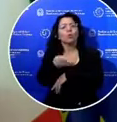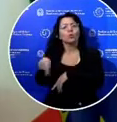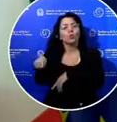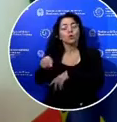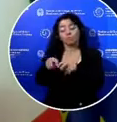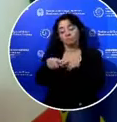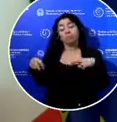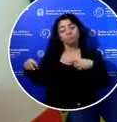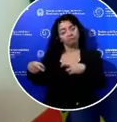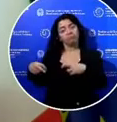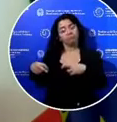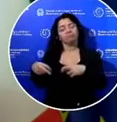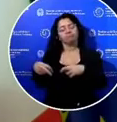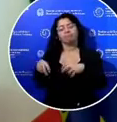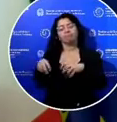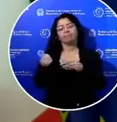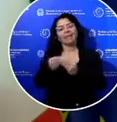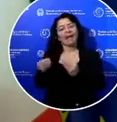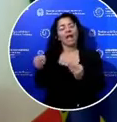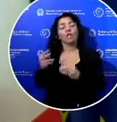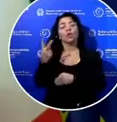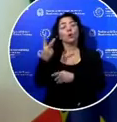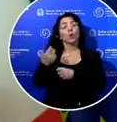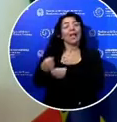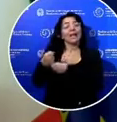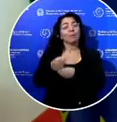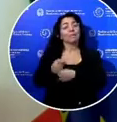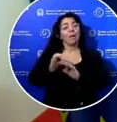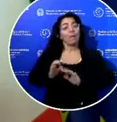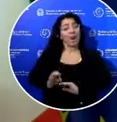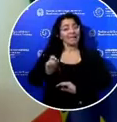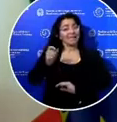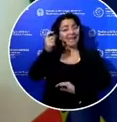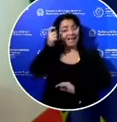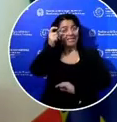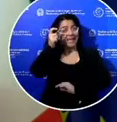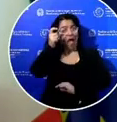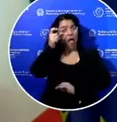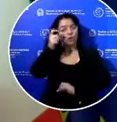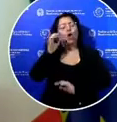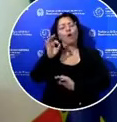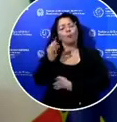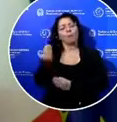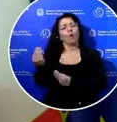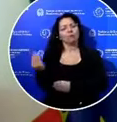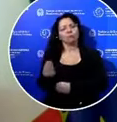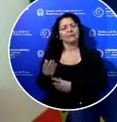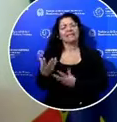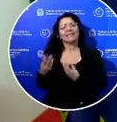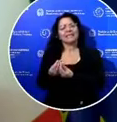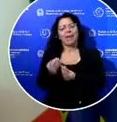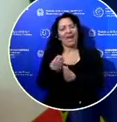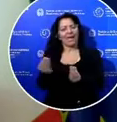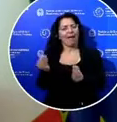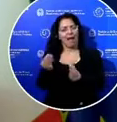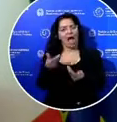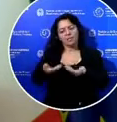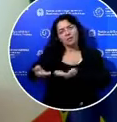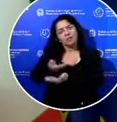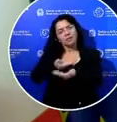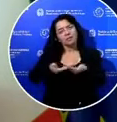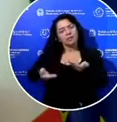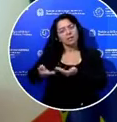hanno partecipato due rappresentanti della Polizia di Stato che hanno interagito con i ragazzi e alla fine sono stati loro